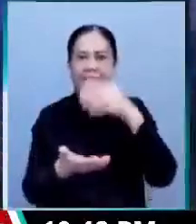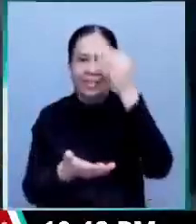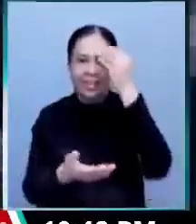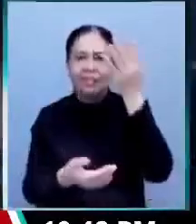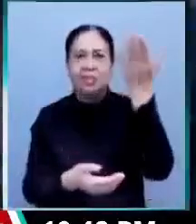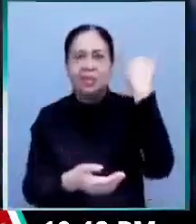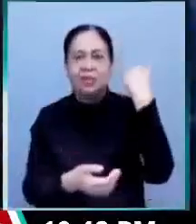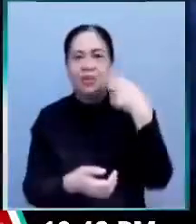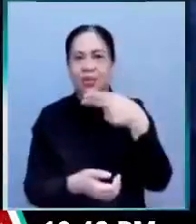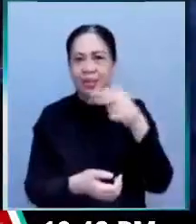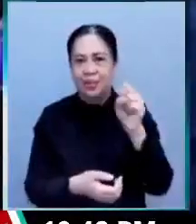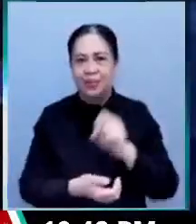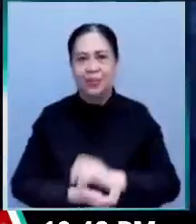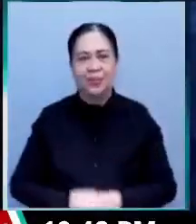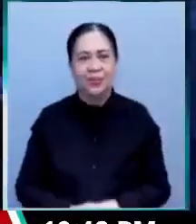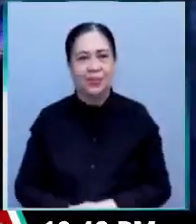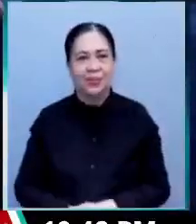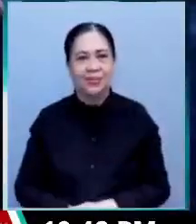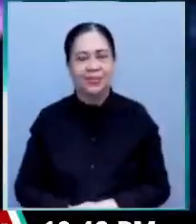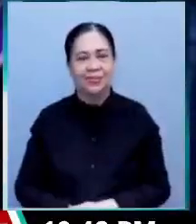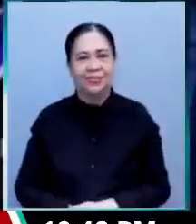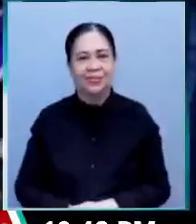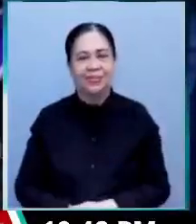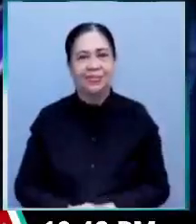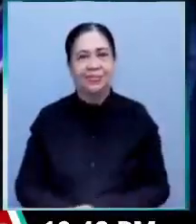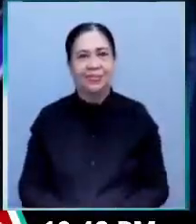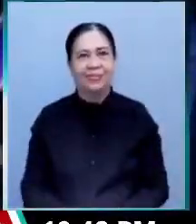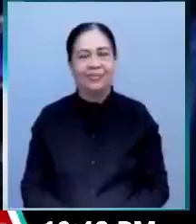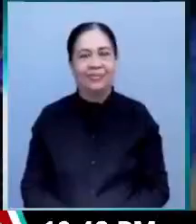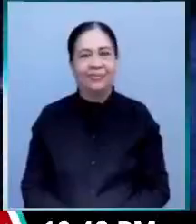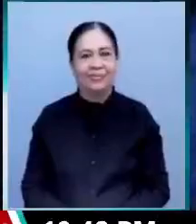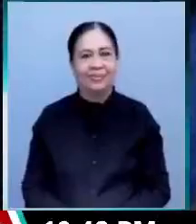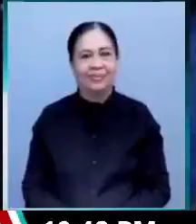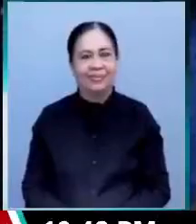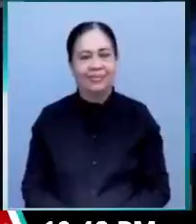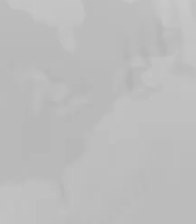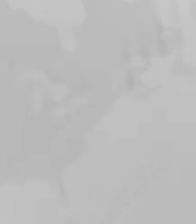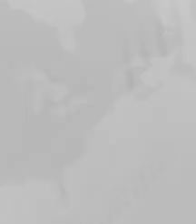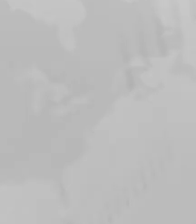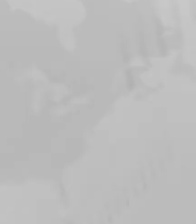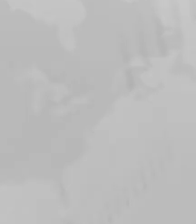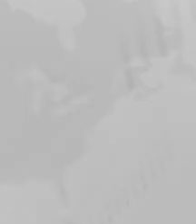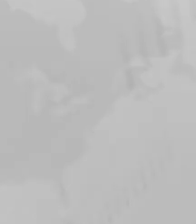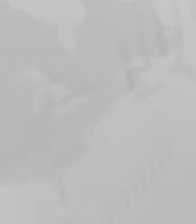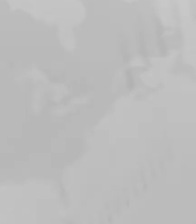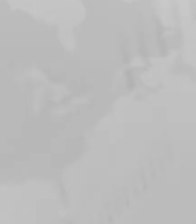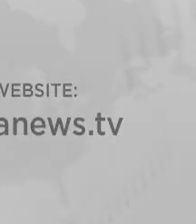school. Katatibayan, nagbabalita para sa GMA Integrated News. Oh.